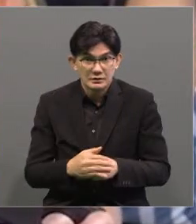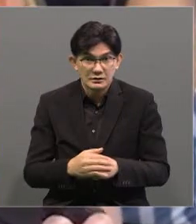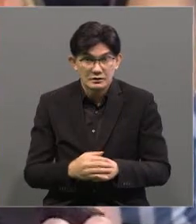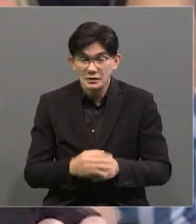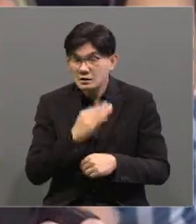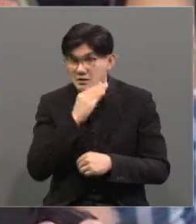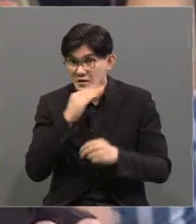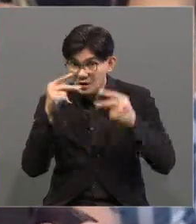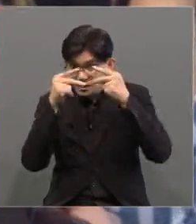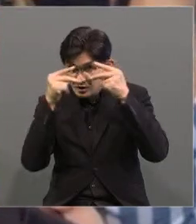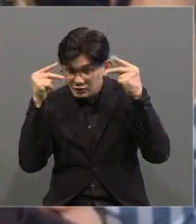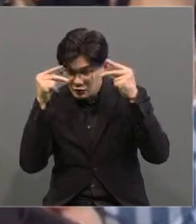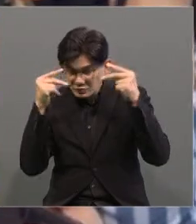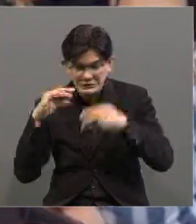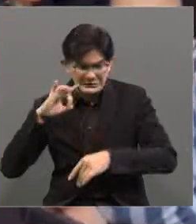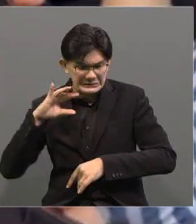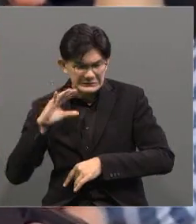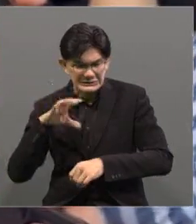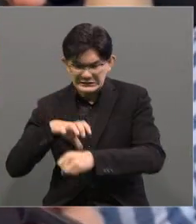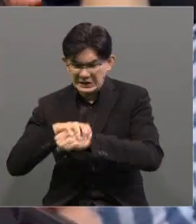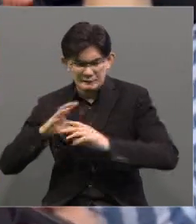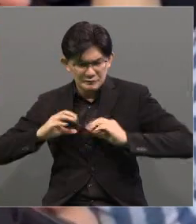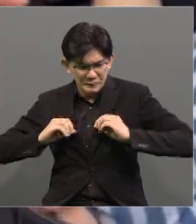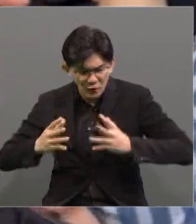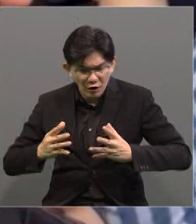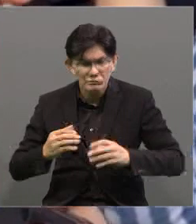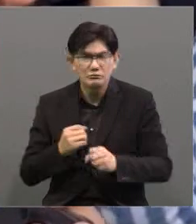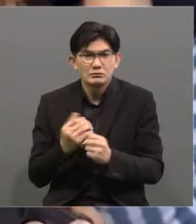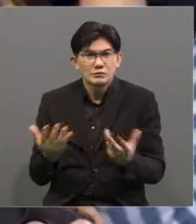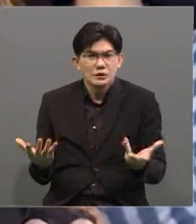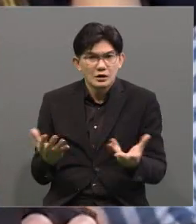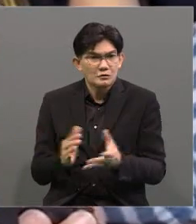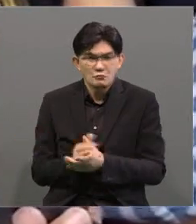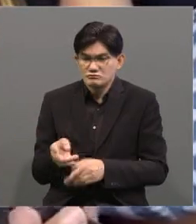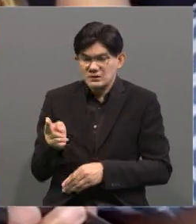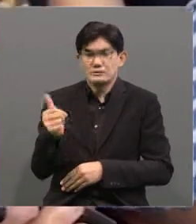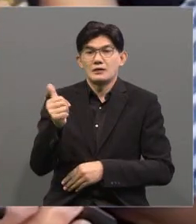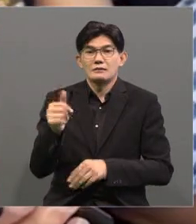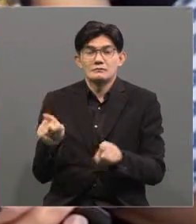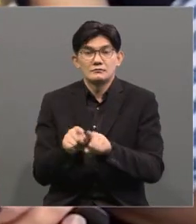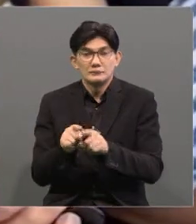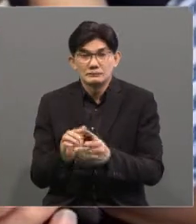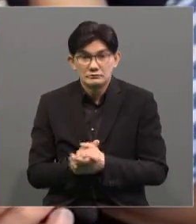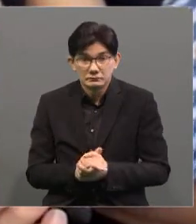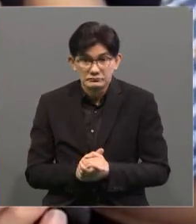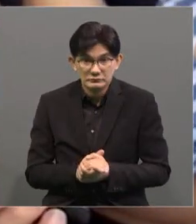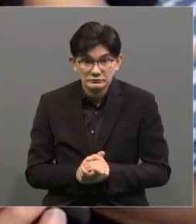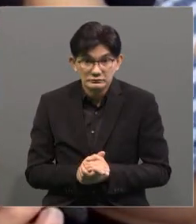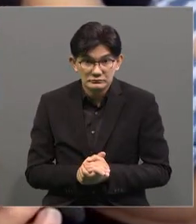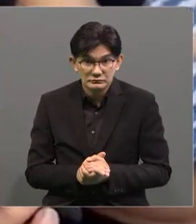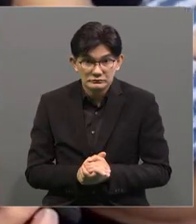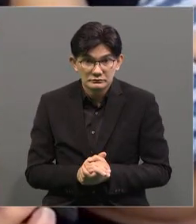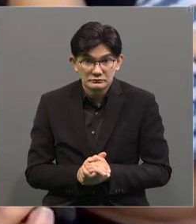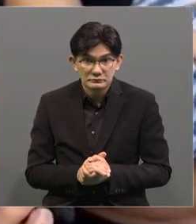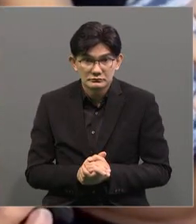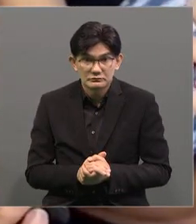ายต่อสู้ขัดขืนการจับกุมของเจ้าหน้าที่ตำรวจแล้วก็ใช้มาตรการเด็ดขาดอันนี้มันเป็นที่ว่า